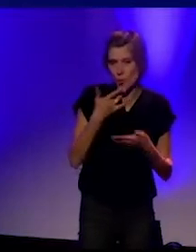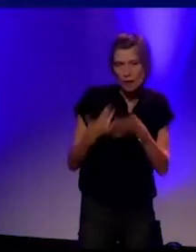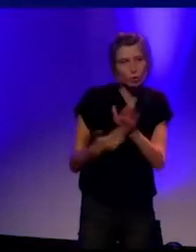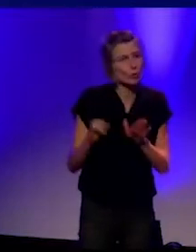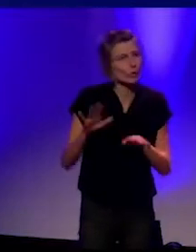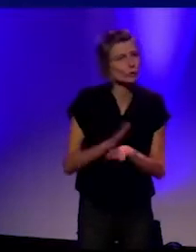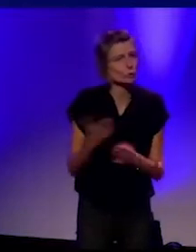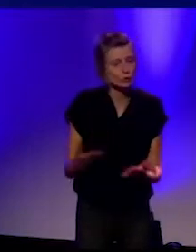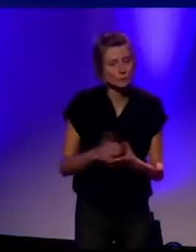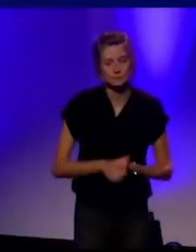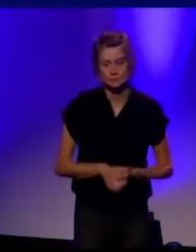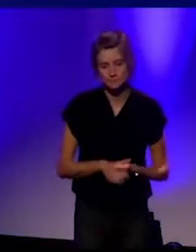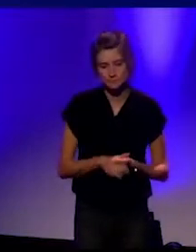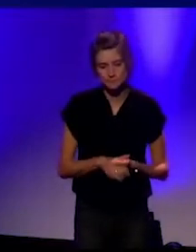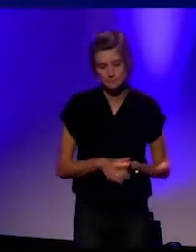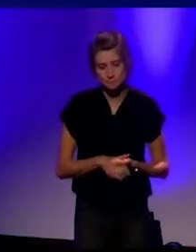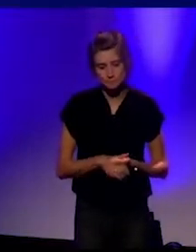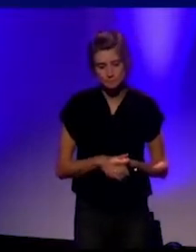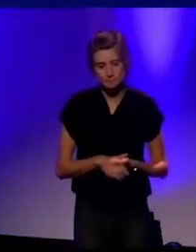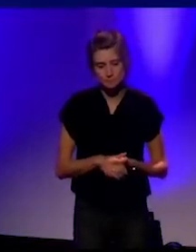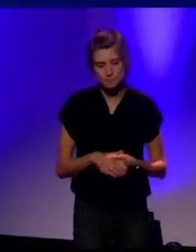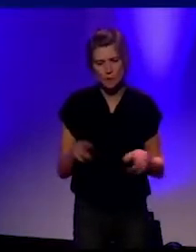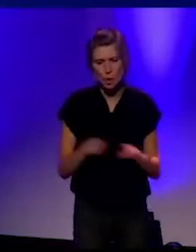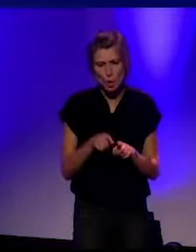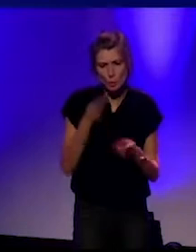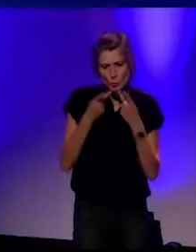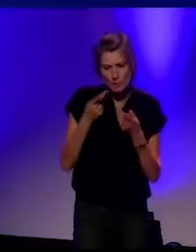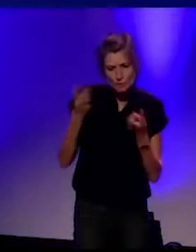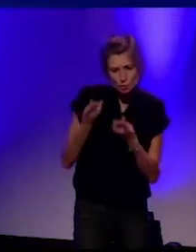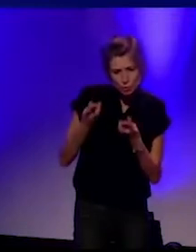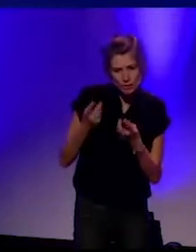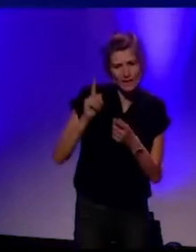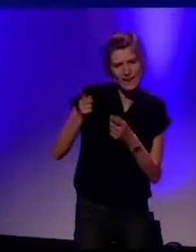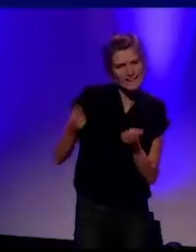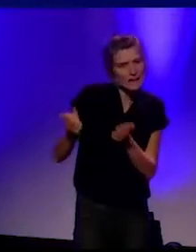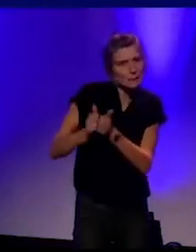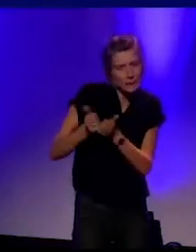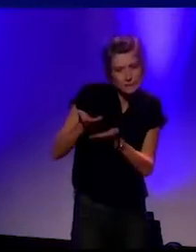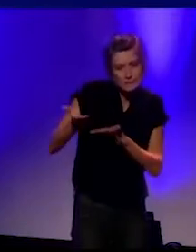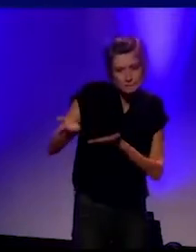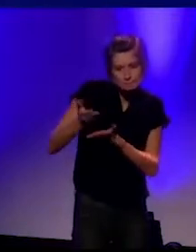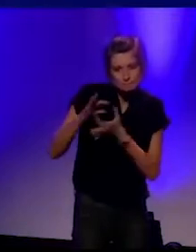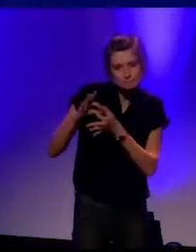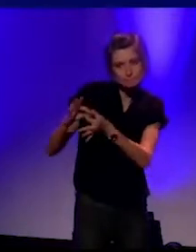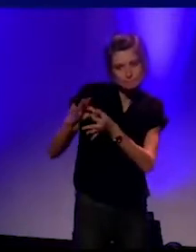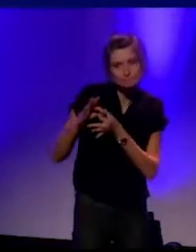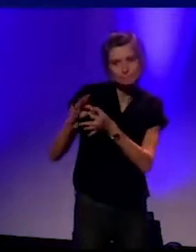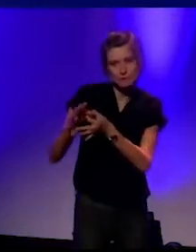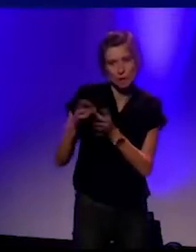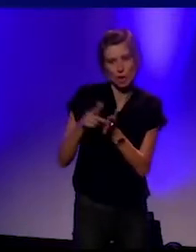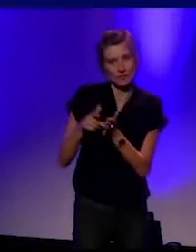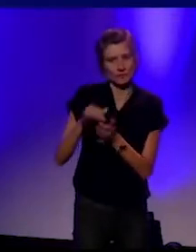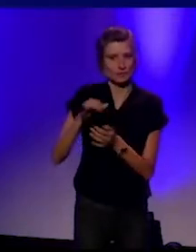En laat ons dat portaal ook gebruiken om de band te zoeken met die externe partners in dat patroon van wederkerigheid waar Nicolas Standaard in het filmpje zo